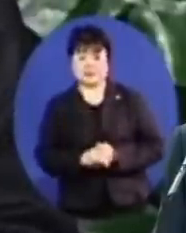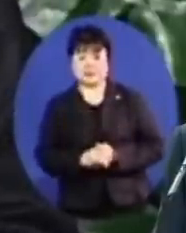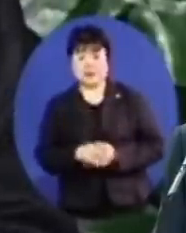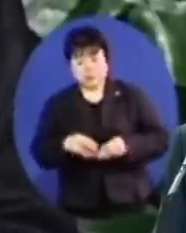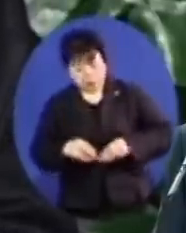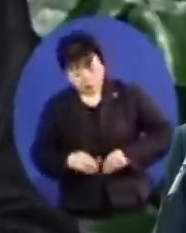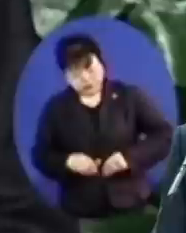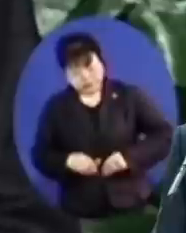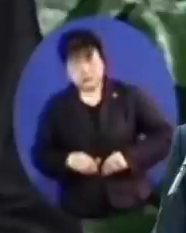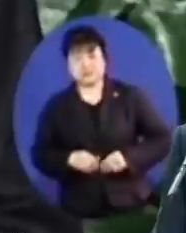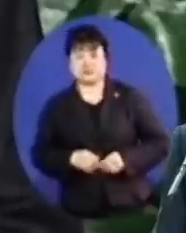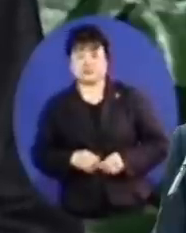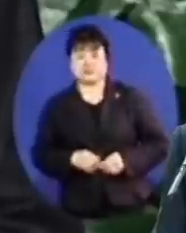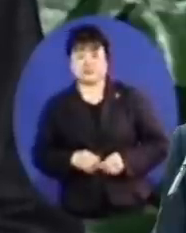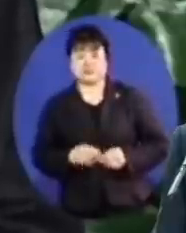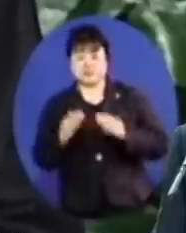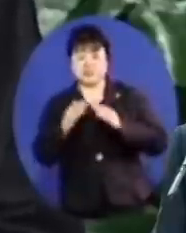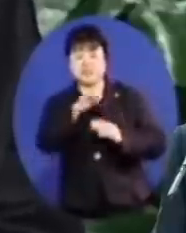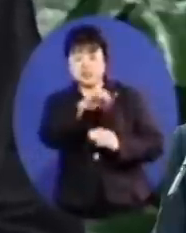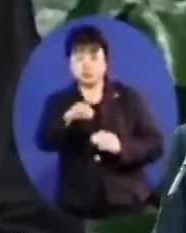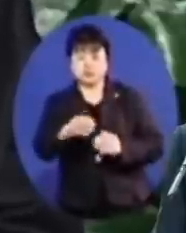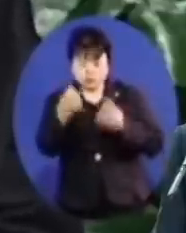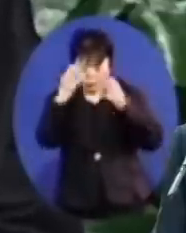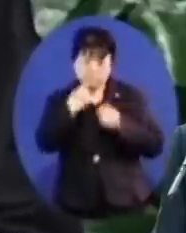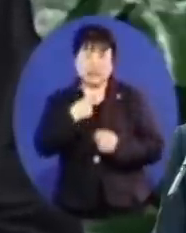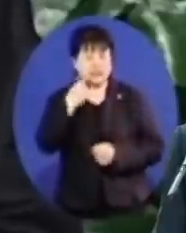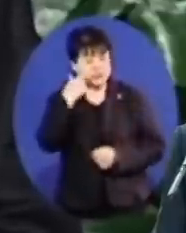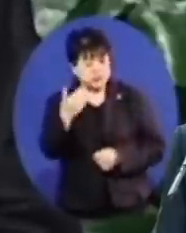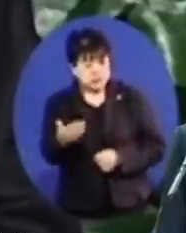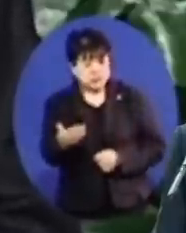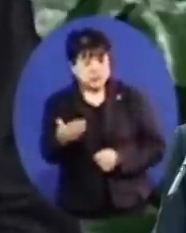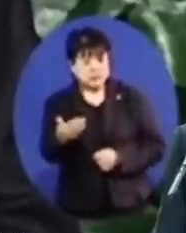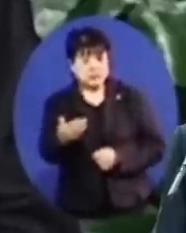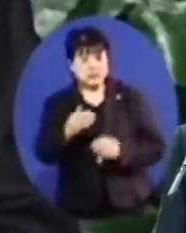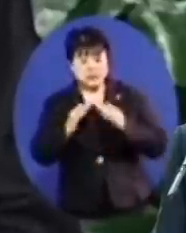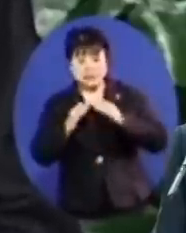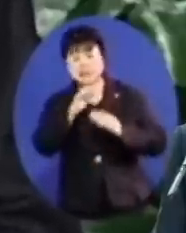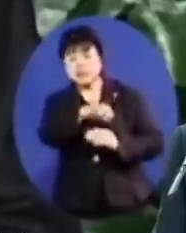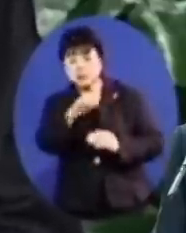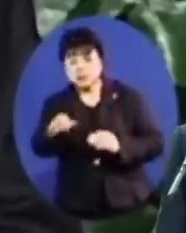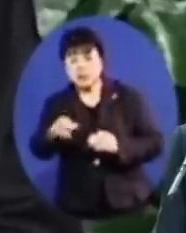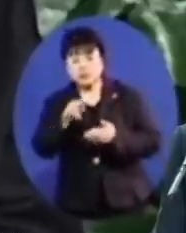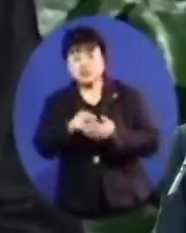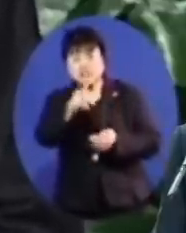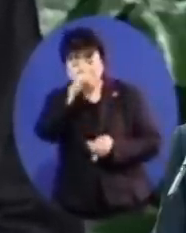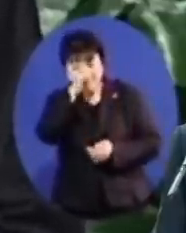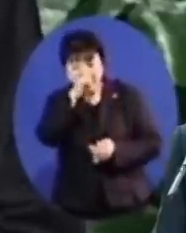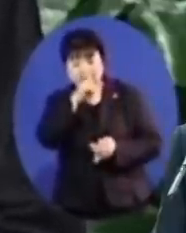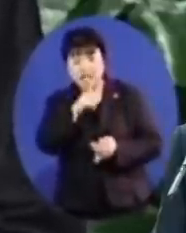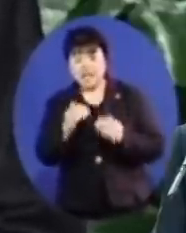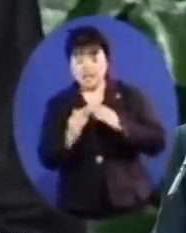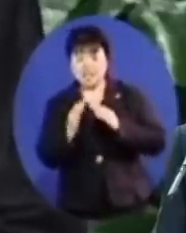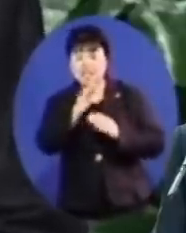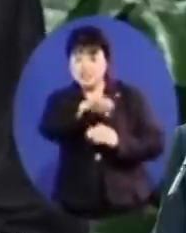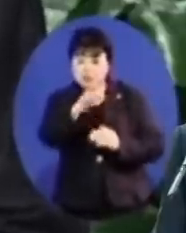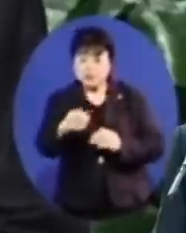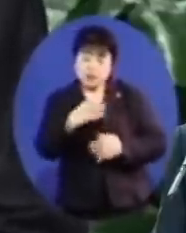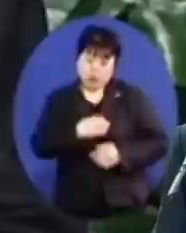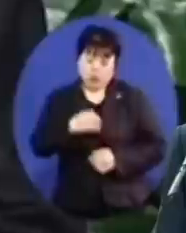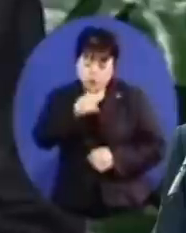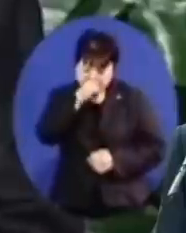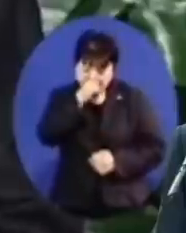굶느냐, 이웃이 고통을 당하느냐, 이웃이 문제를 가지고